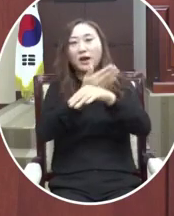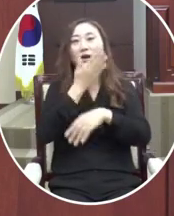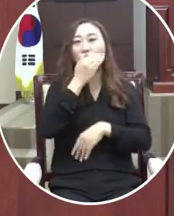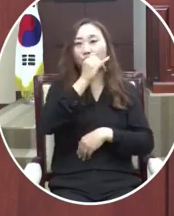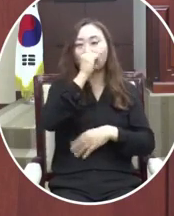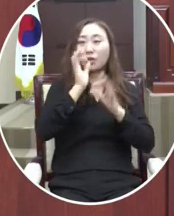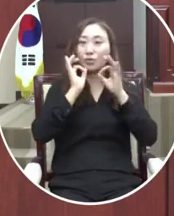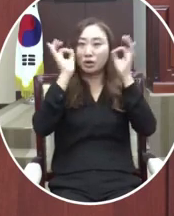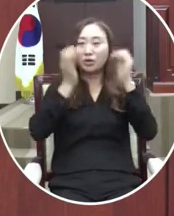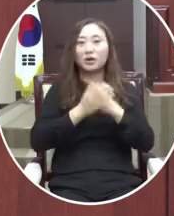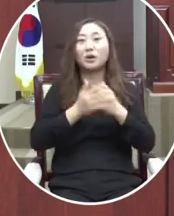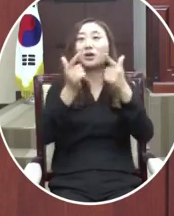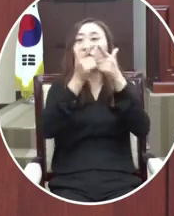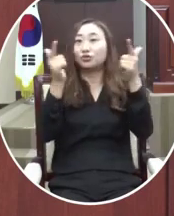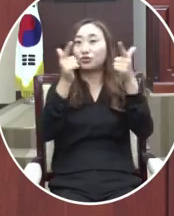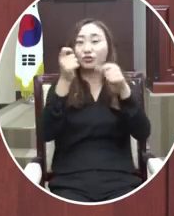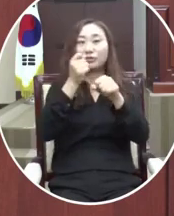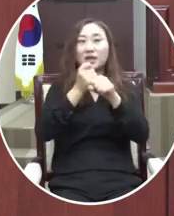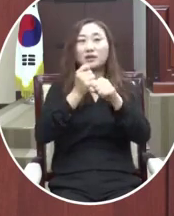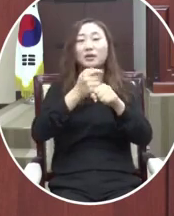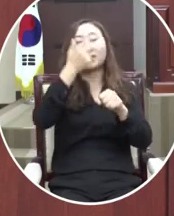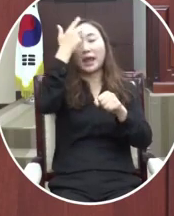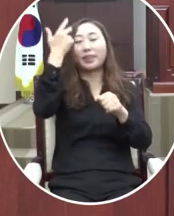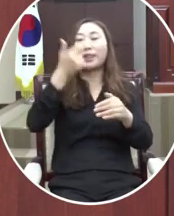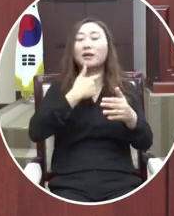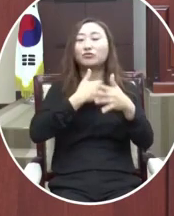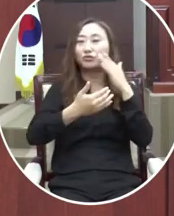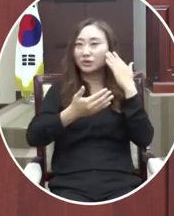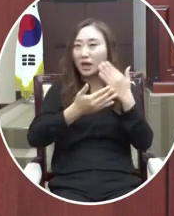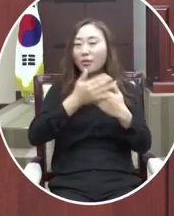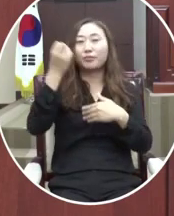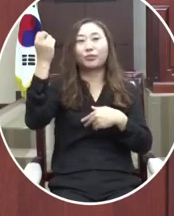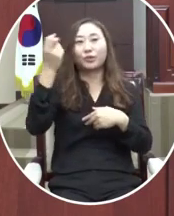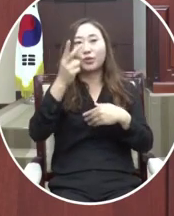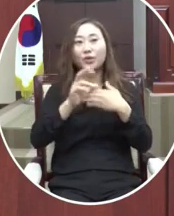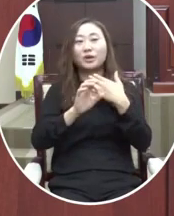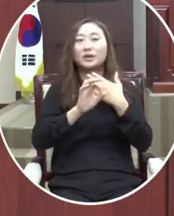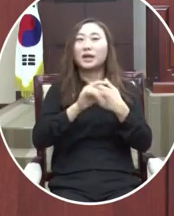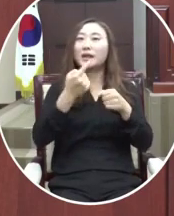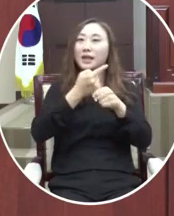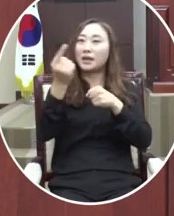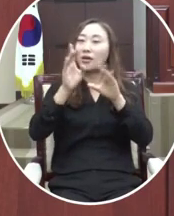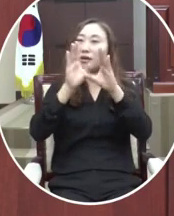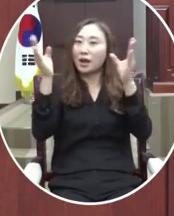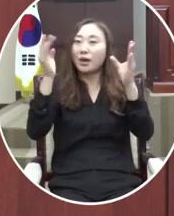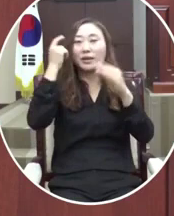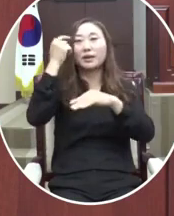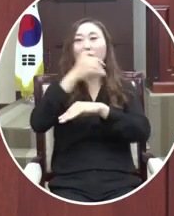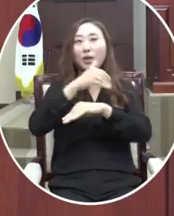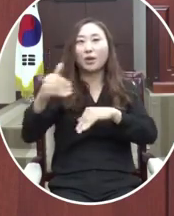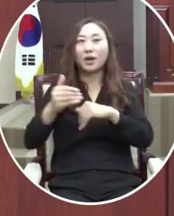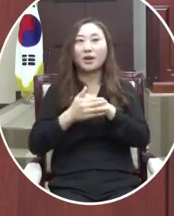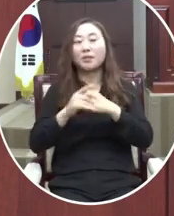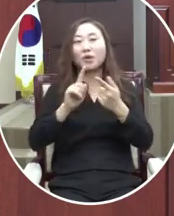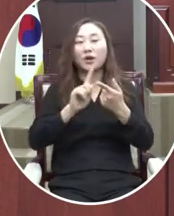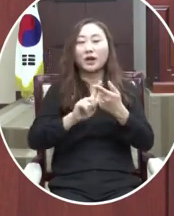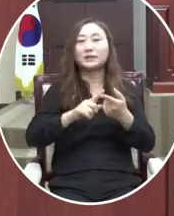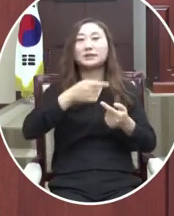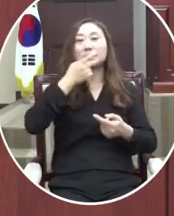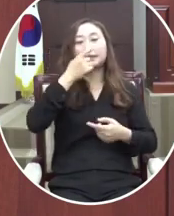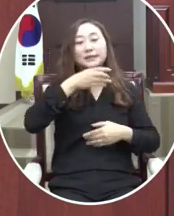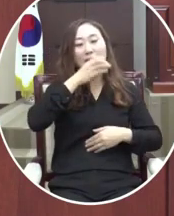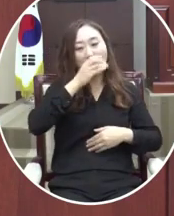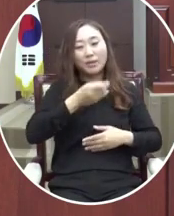유치하겠습니다 6층에 조성한 전통문화 체험관 다완 이제는 내년 개관 예정으로 다기 다도